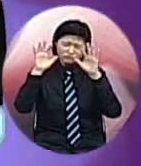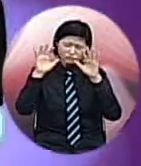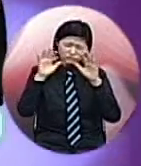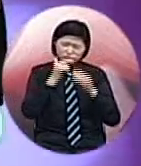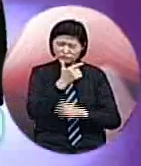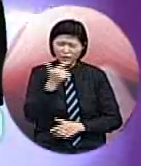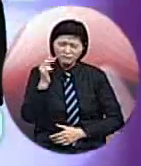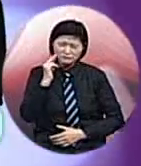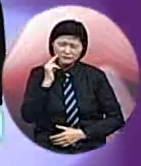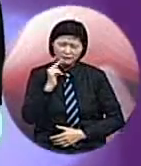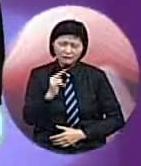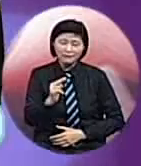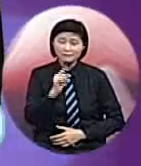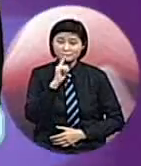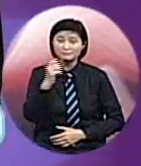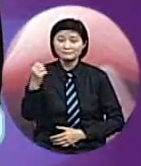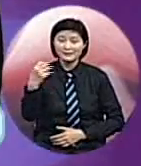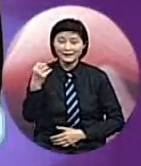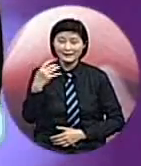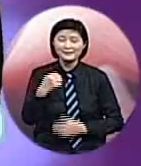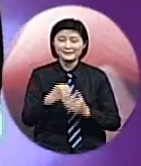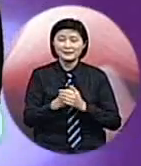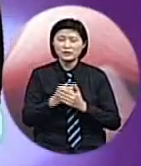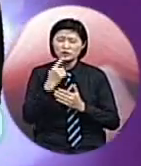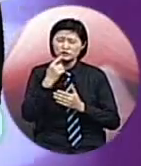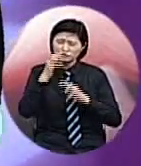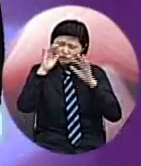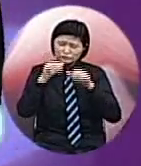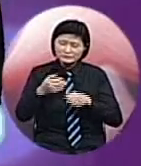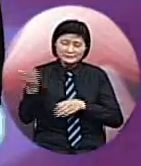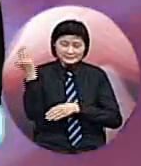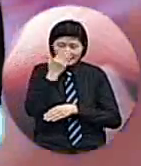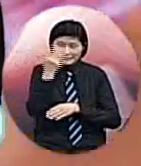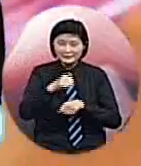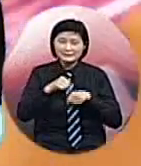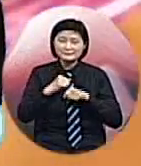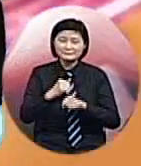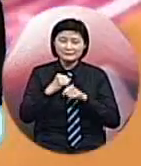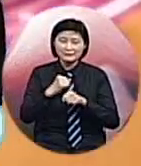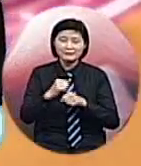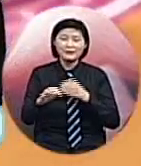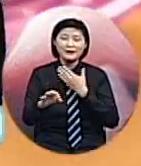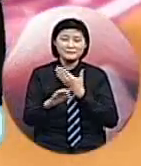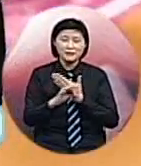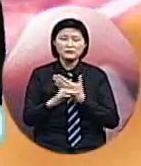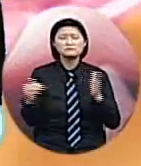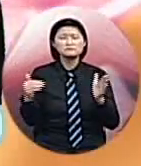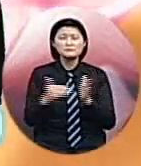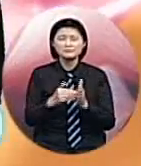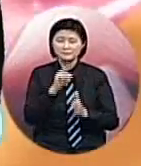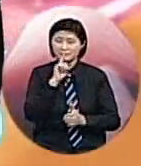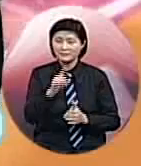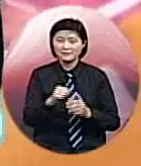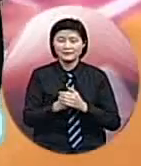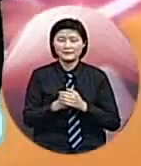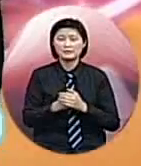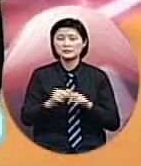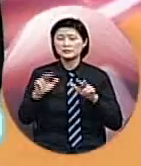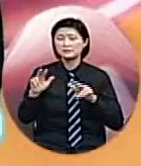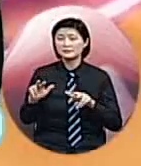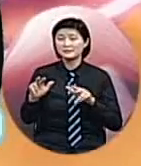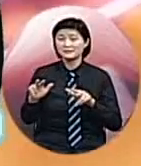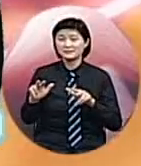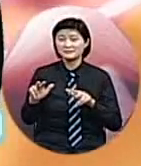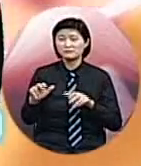많이 와가지고 무릎 위까지도 쌓인데 눈 치우다 보면 하루 종일 그 저 끝난대요. 예, 근데 지금은 예. 그렇게 이제